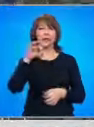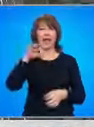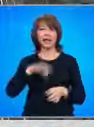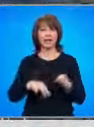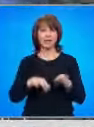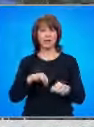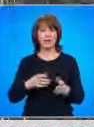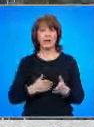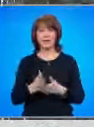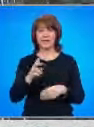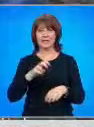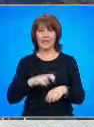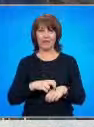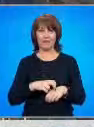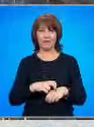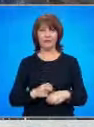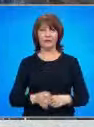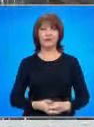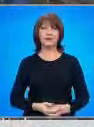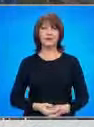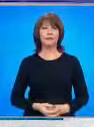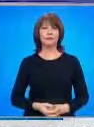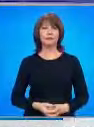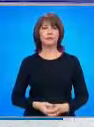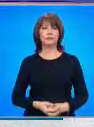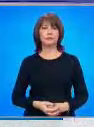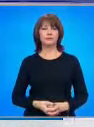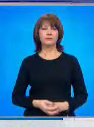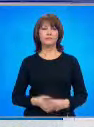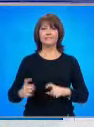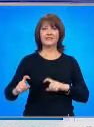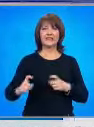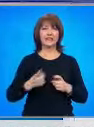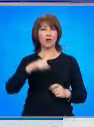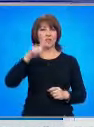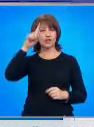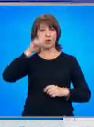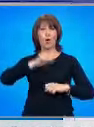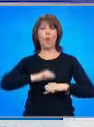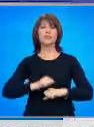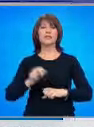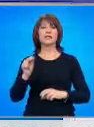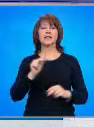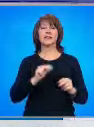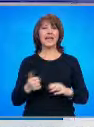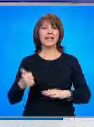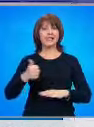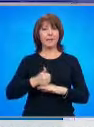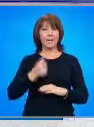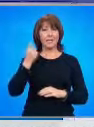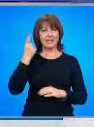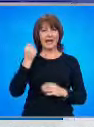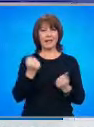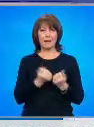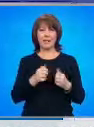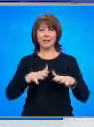на гласуване през декември. Скандал в столичния общински съвет. Заместник-председателят